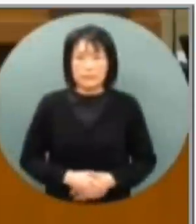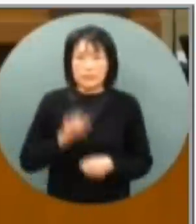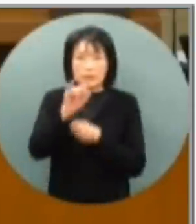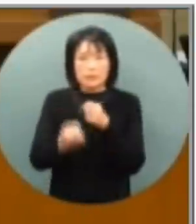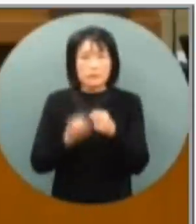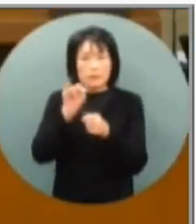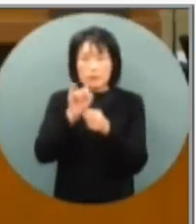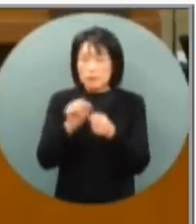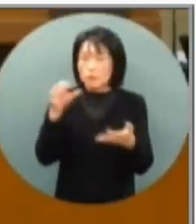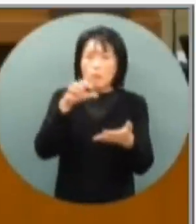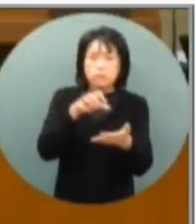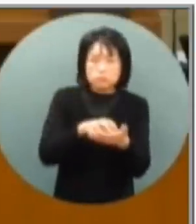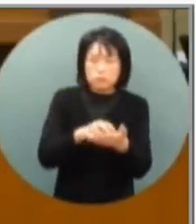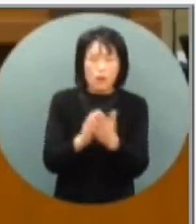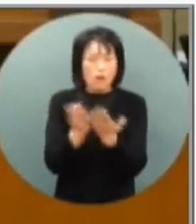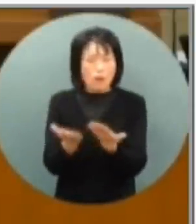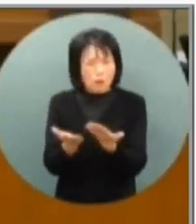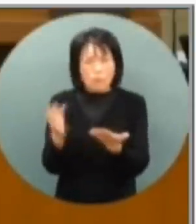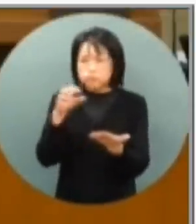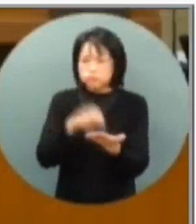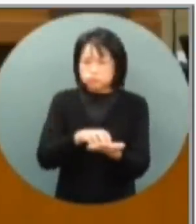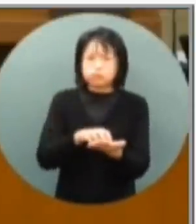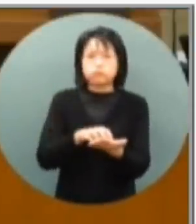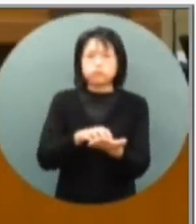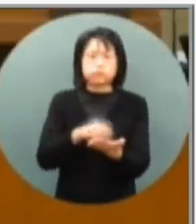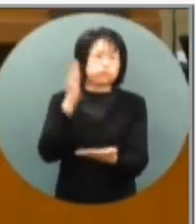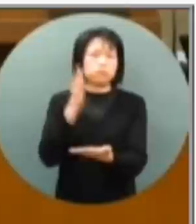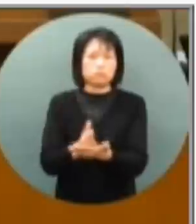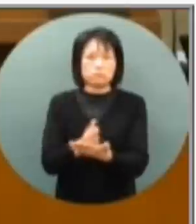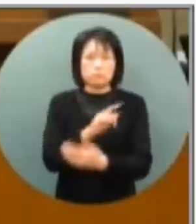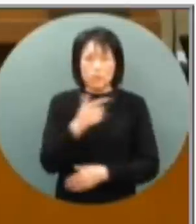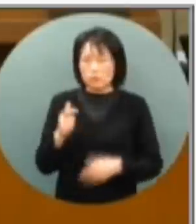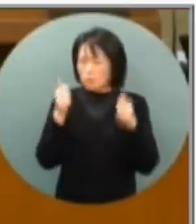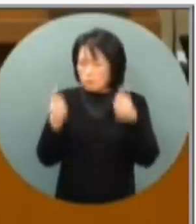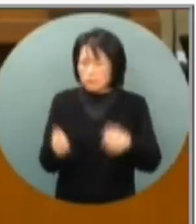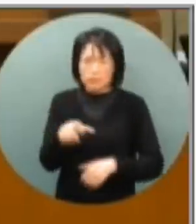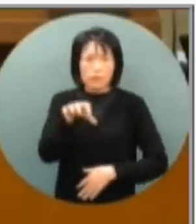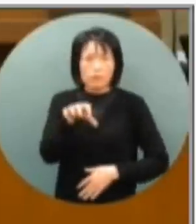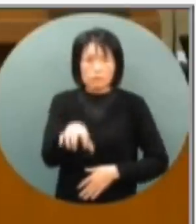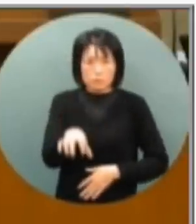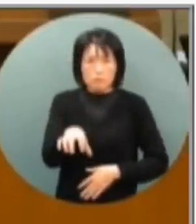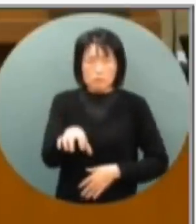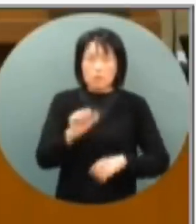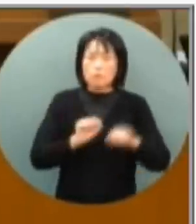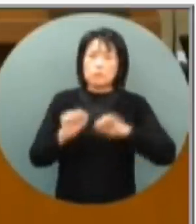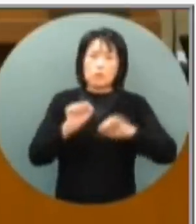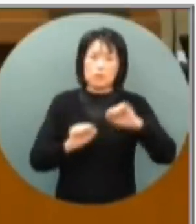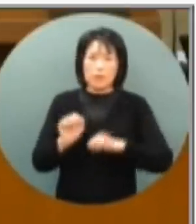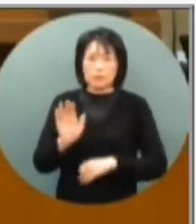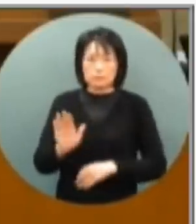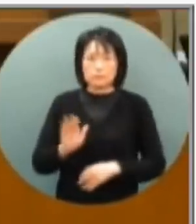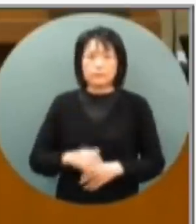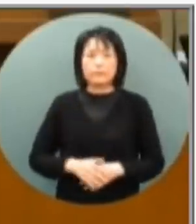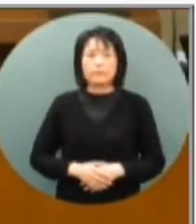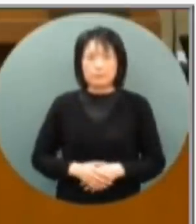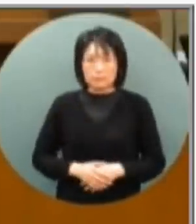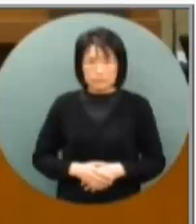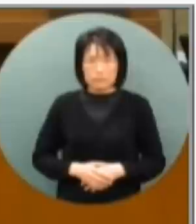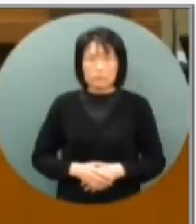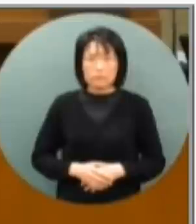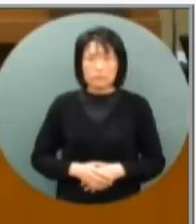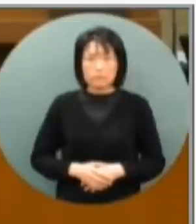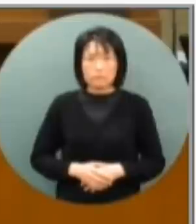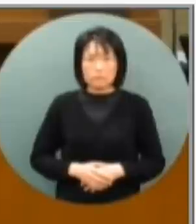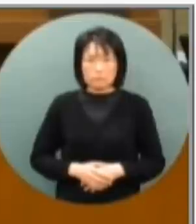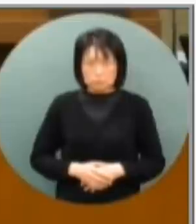差し止めだとか、今まだこれ裁判上動いているところでございますが、ことごとく仮